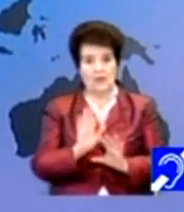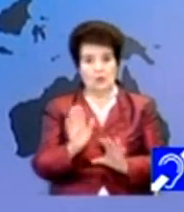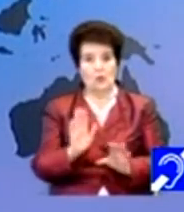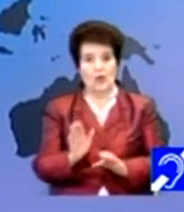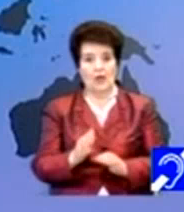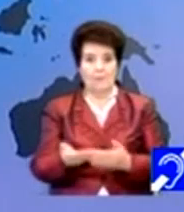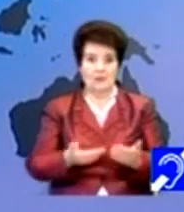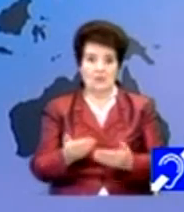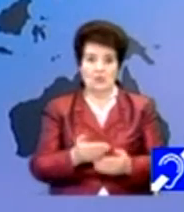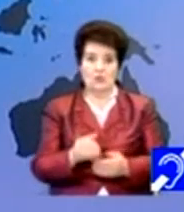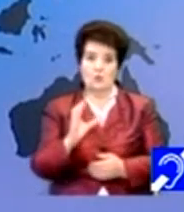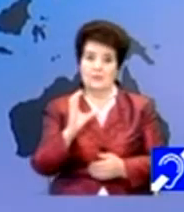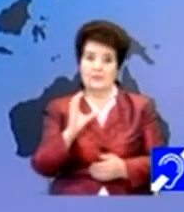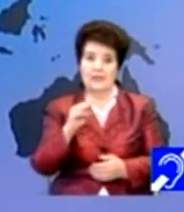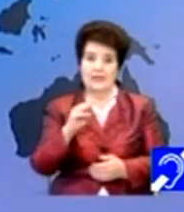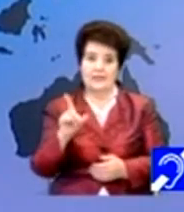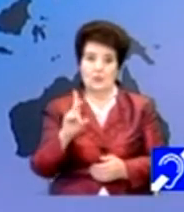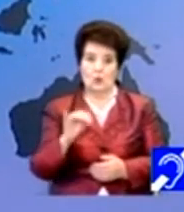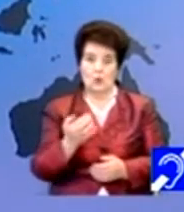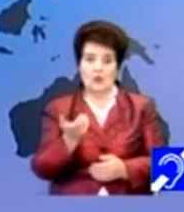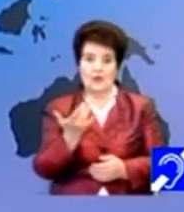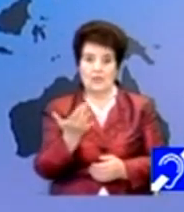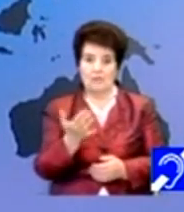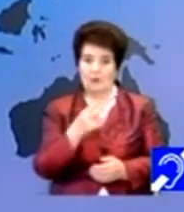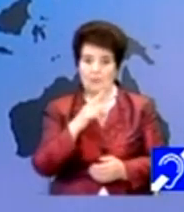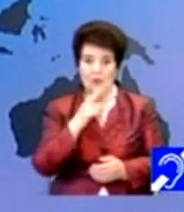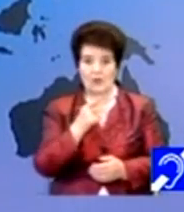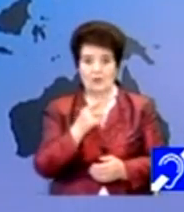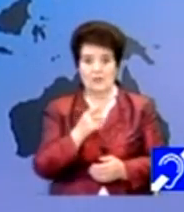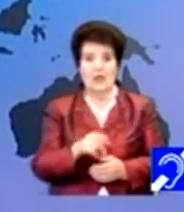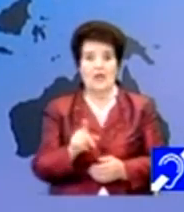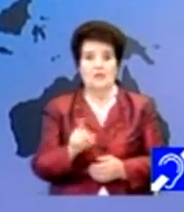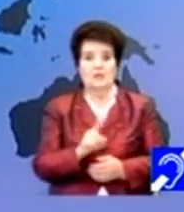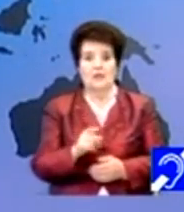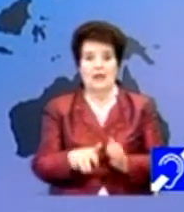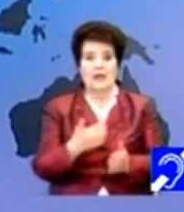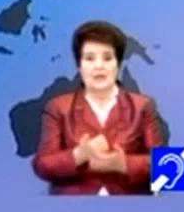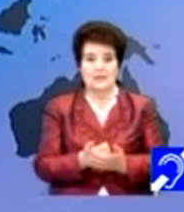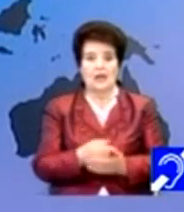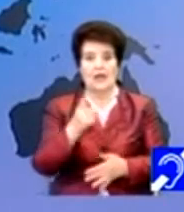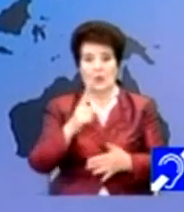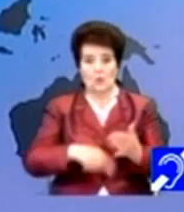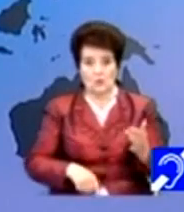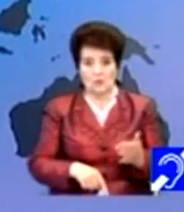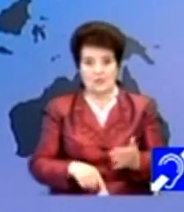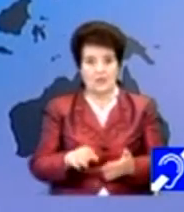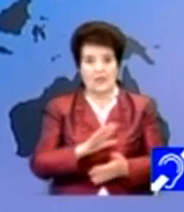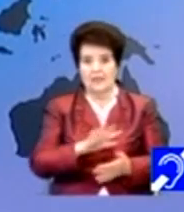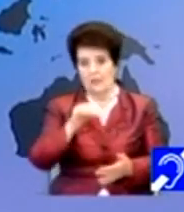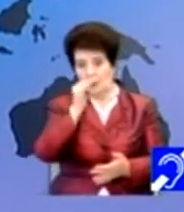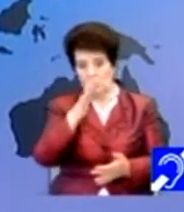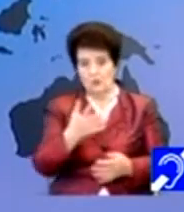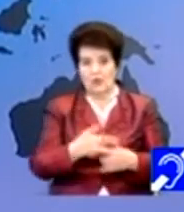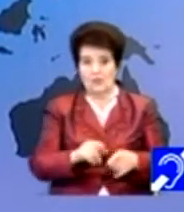cu stângul, pentru că l-am prins de tare multe ori pe picior greșit. Și asta în timp ce liderii lumii au recunoscut că sunt neputincioși în